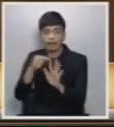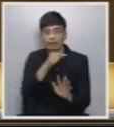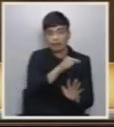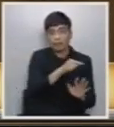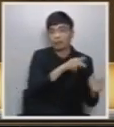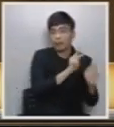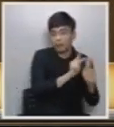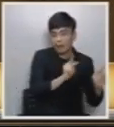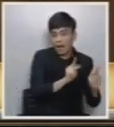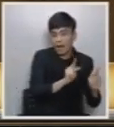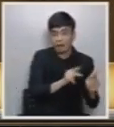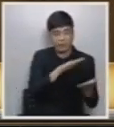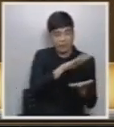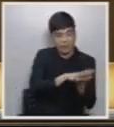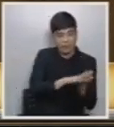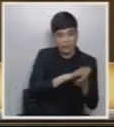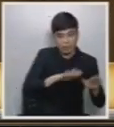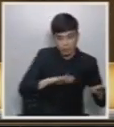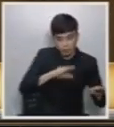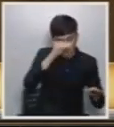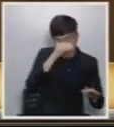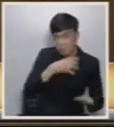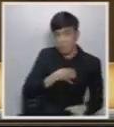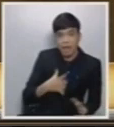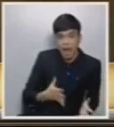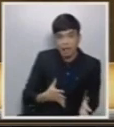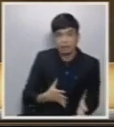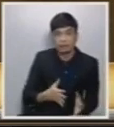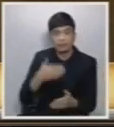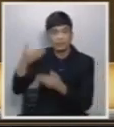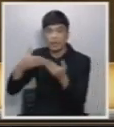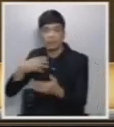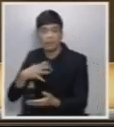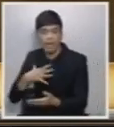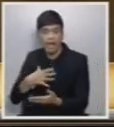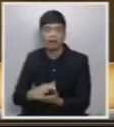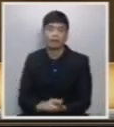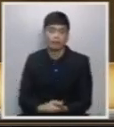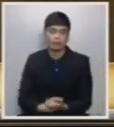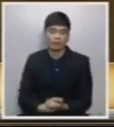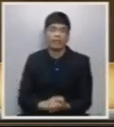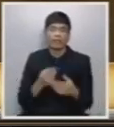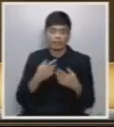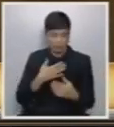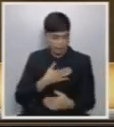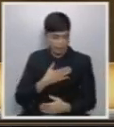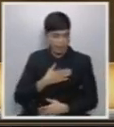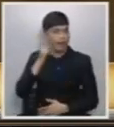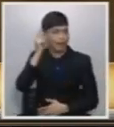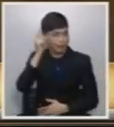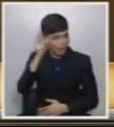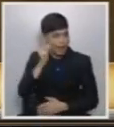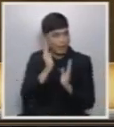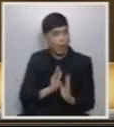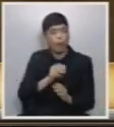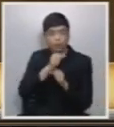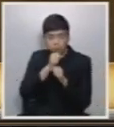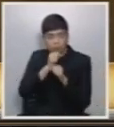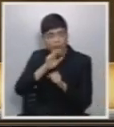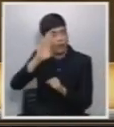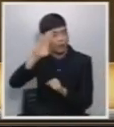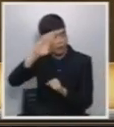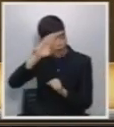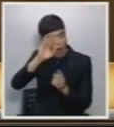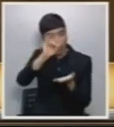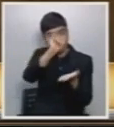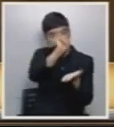นเพื่อไม่กระทบกับนักเรียนนอกจากนั้นแล้วผมก็เข้าใจนะครับว่าผู้สูงอายุหรือผู้ที่พิการติดเตียงนะบางครั้งเขาต้องการ